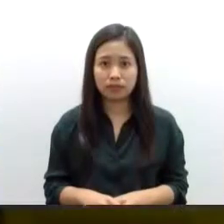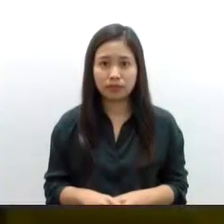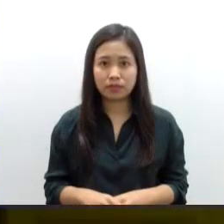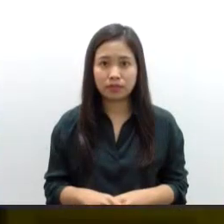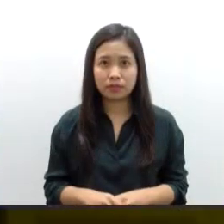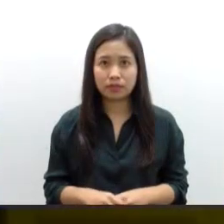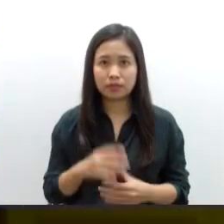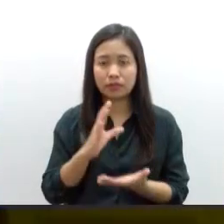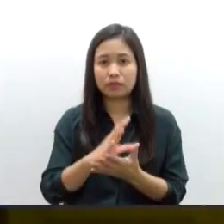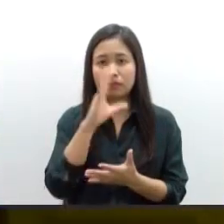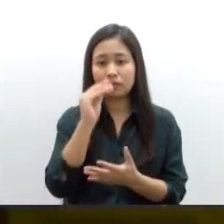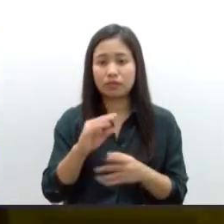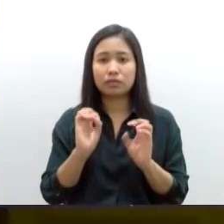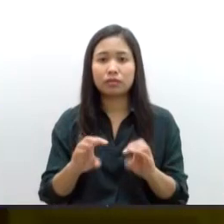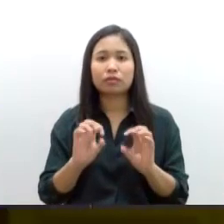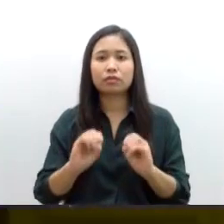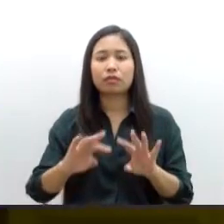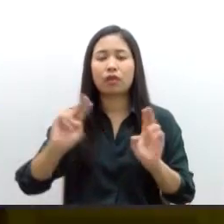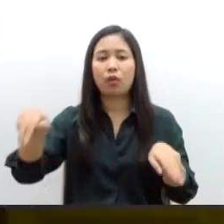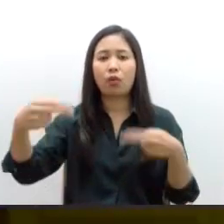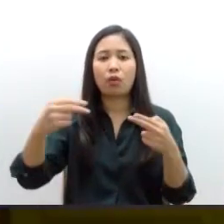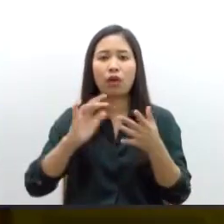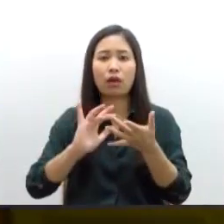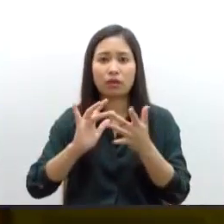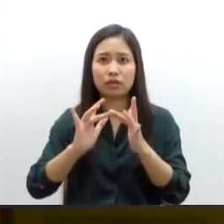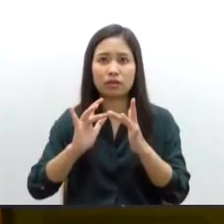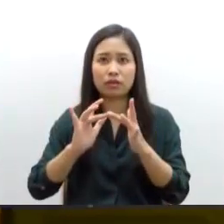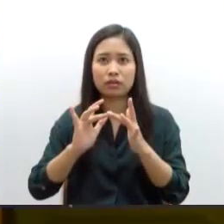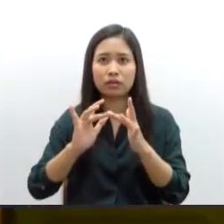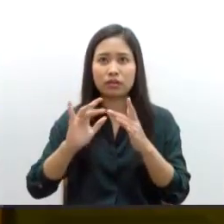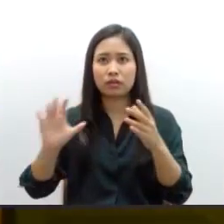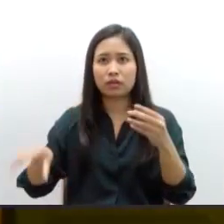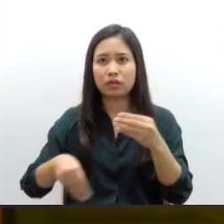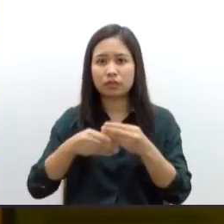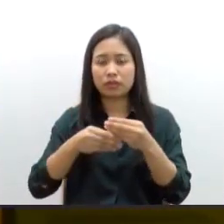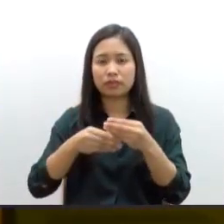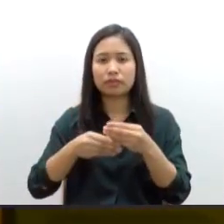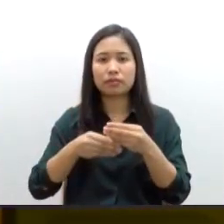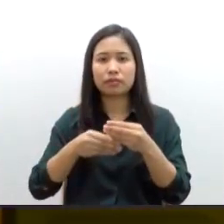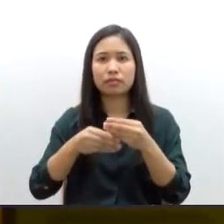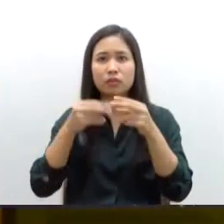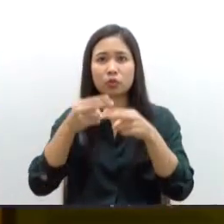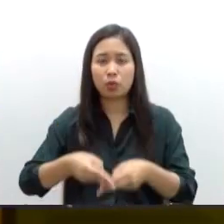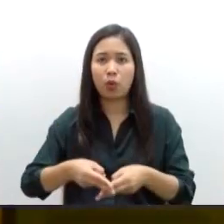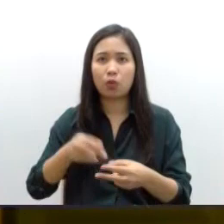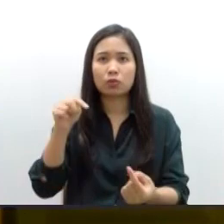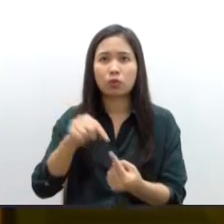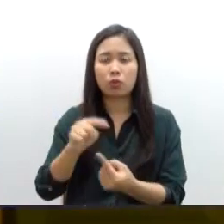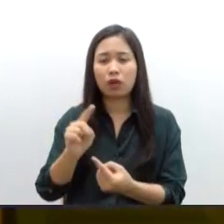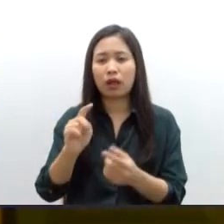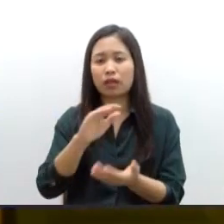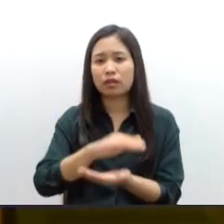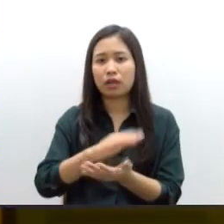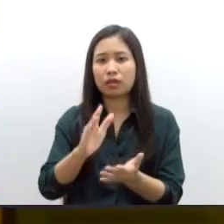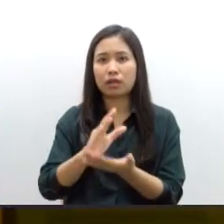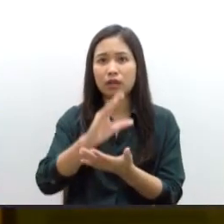เราเตรียมการเรียนการสอนออนไลน์เสริมเฉพาะในเด็กนักเรียน